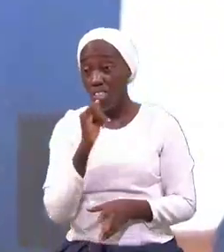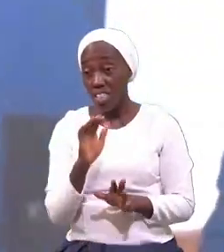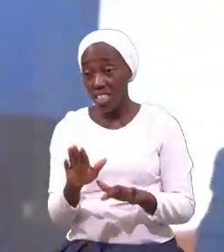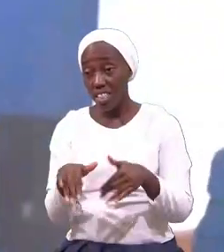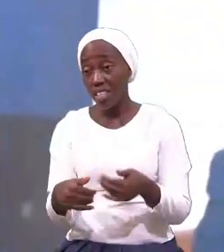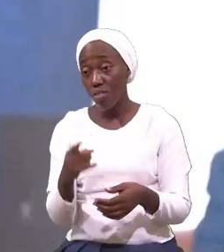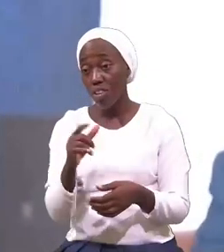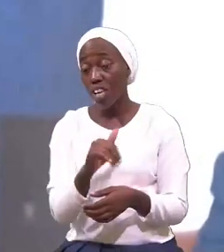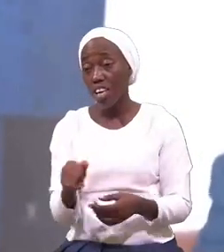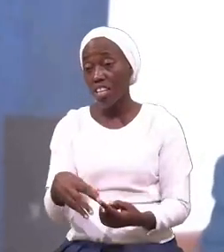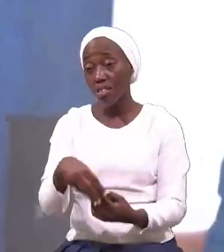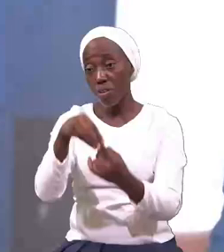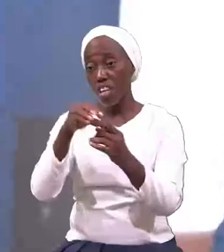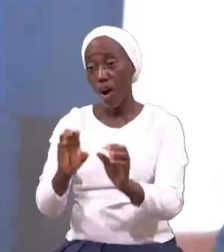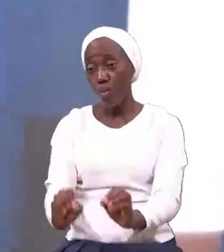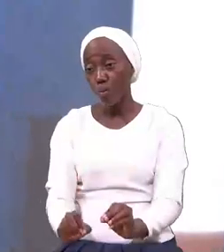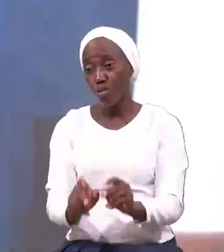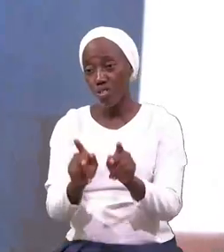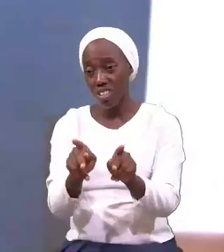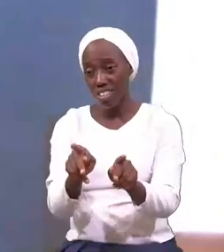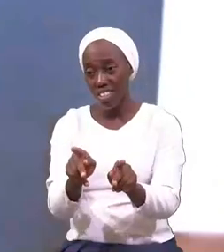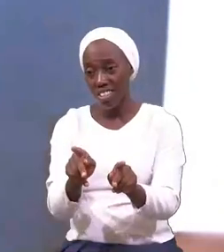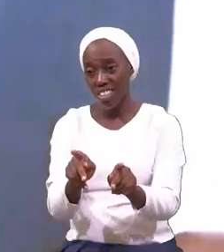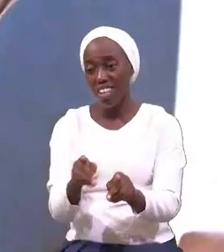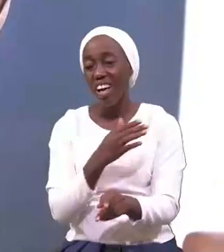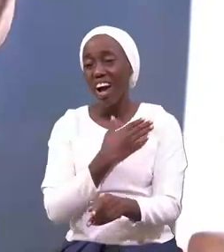Parce que Dieu te donne un privilège spécial.